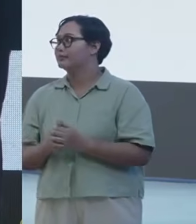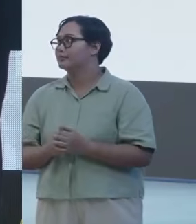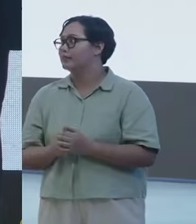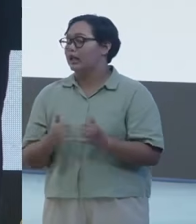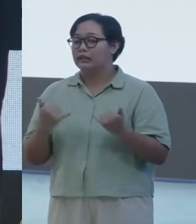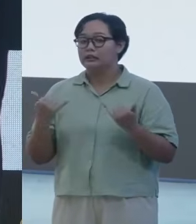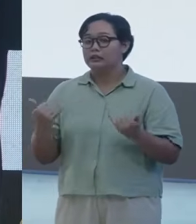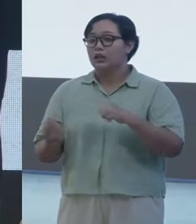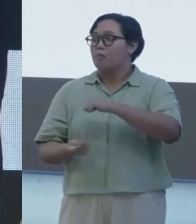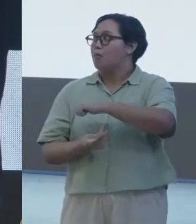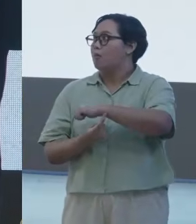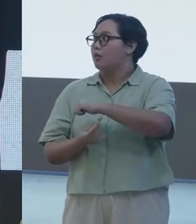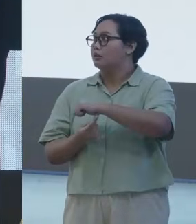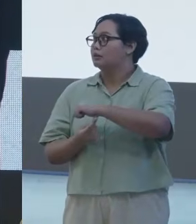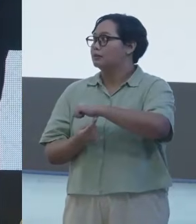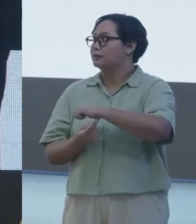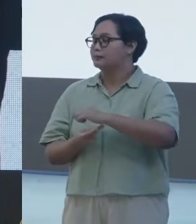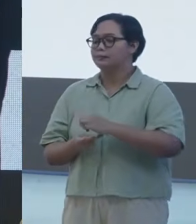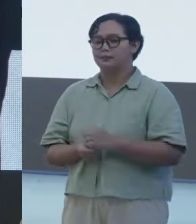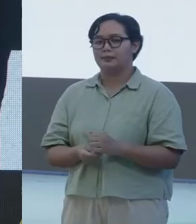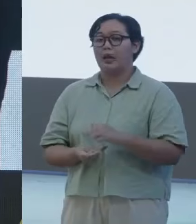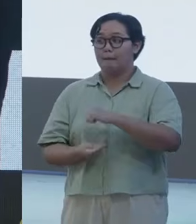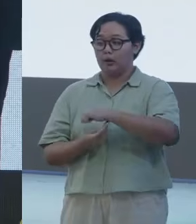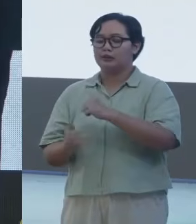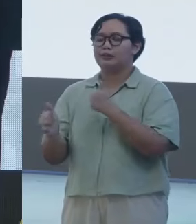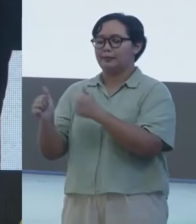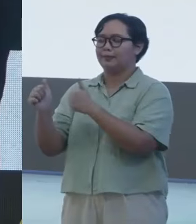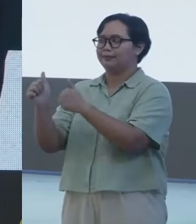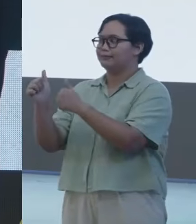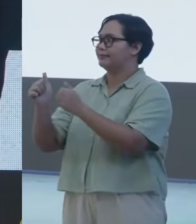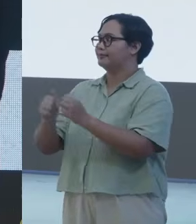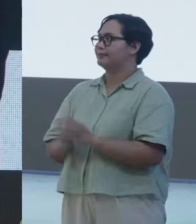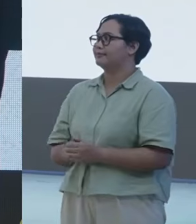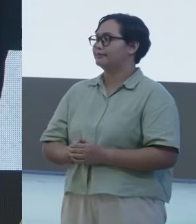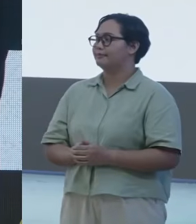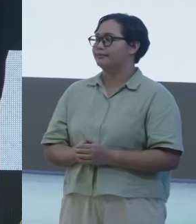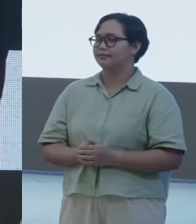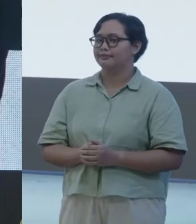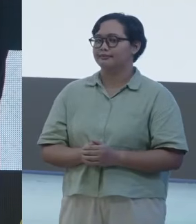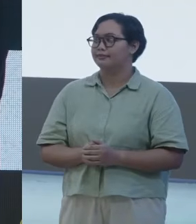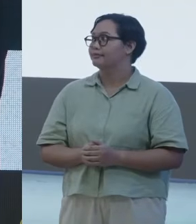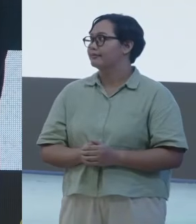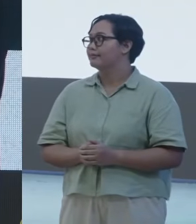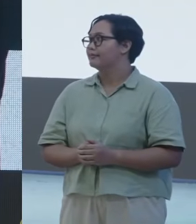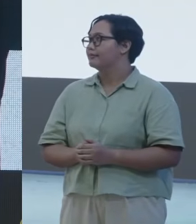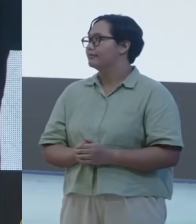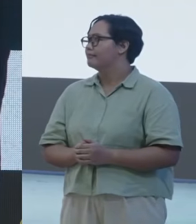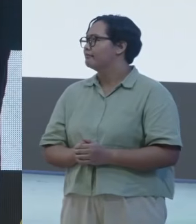naging apostleship. So siya